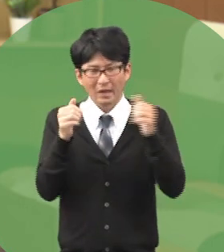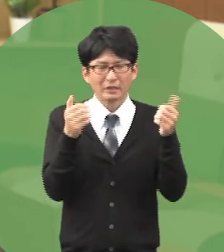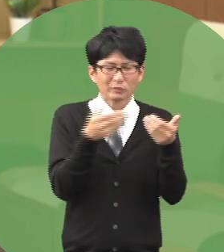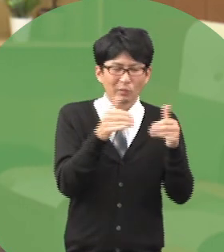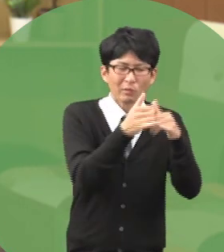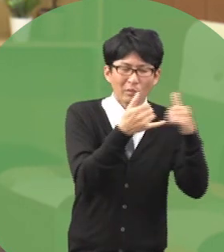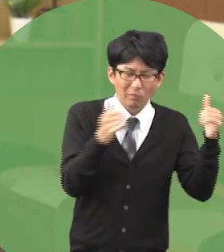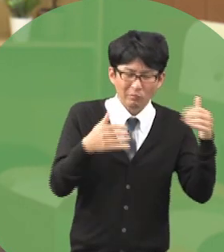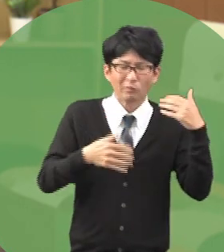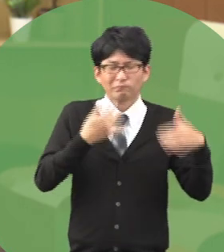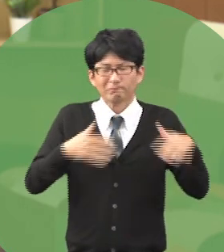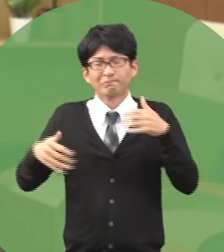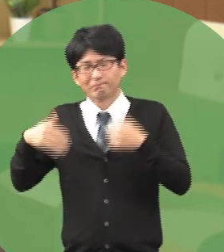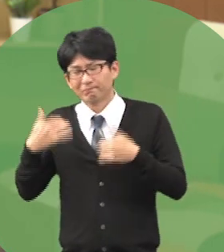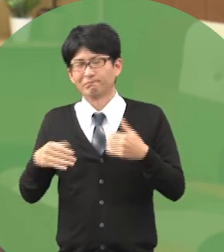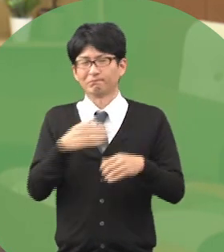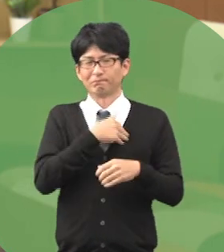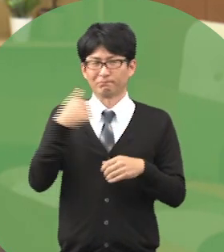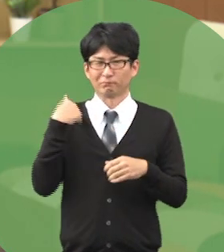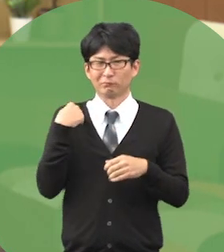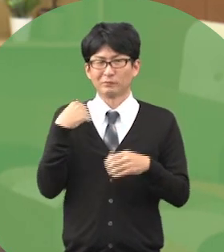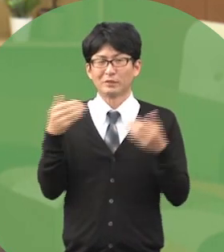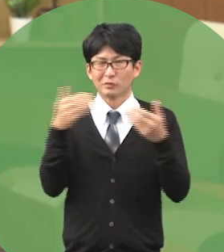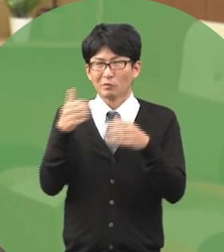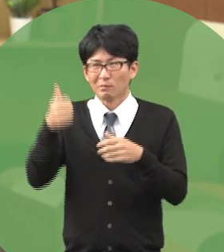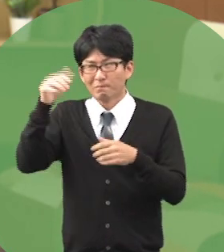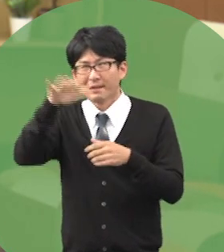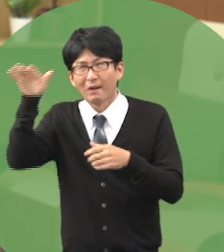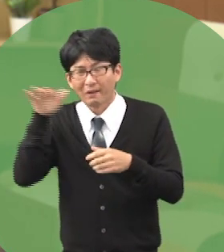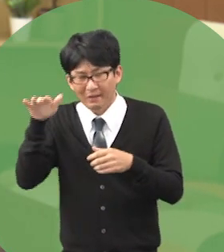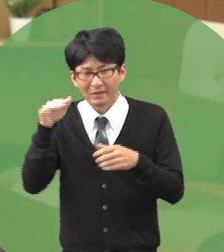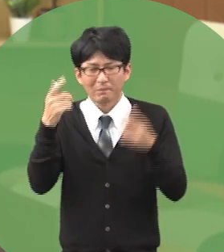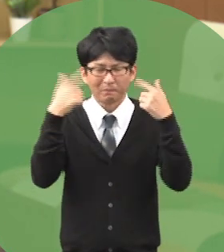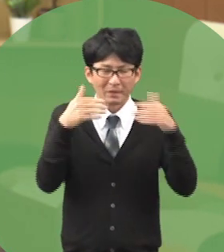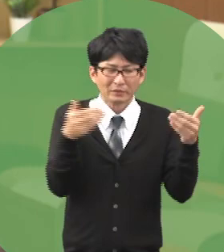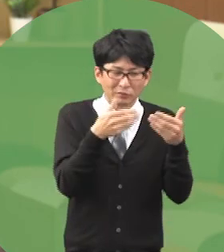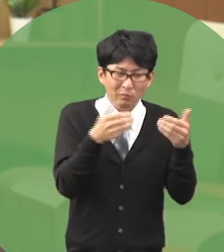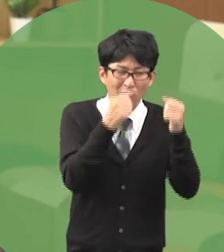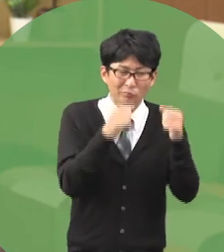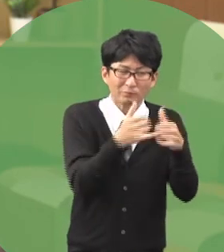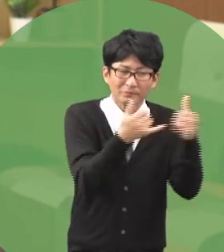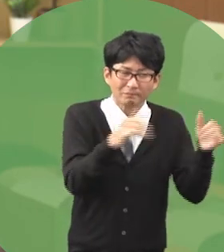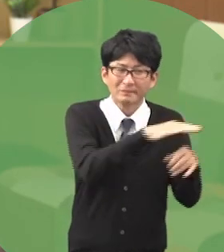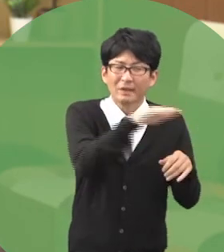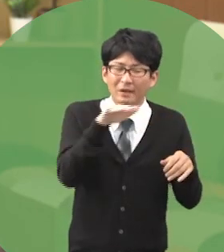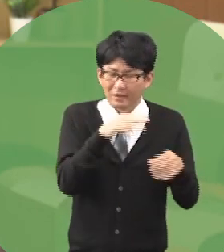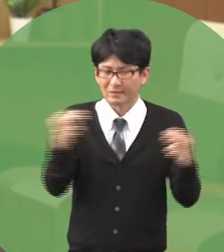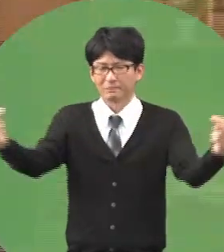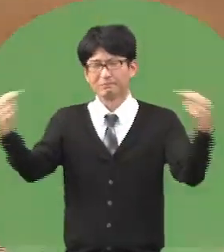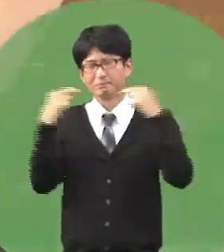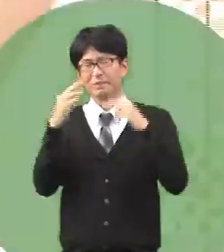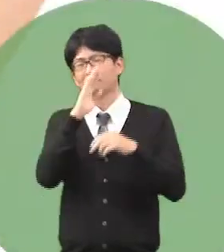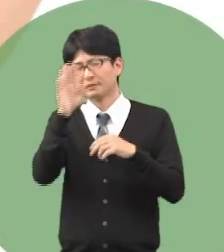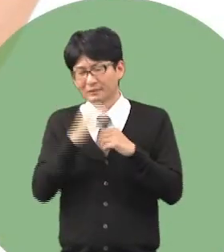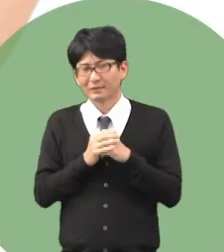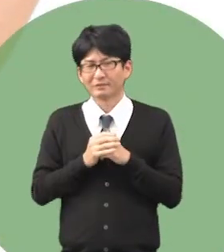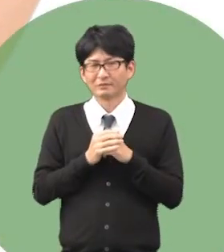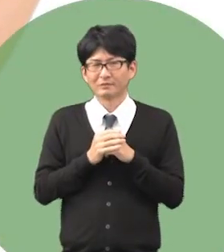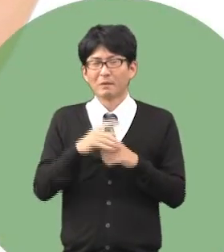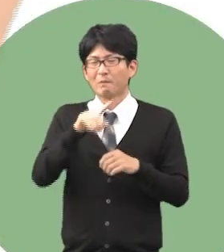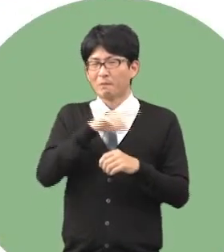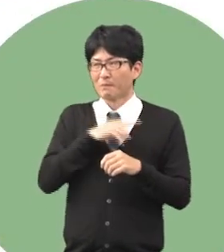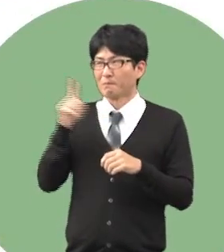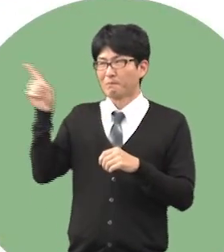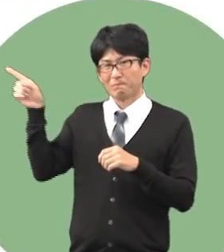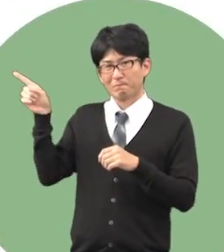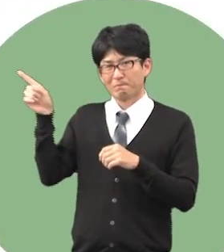ウィンを実現。事業主の皆さん、そして日頃お仕事をされている皆さん必見です。まずはこ